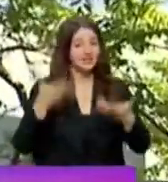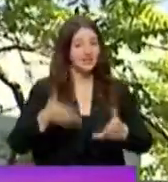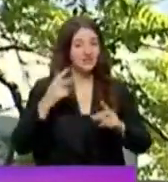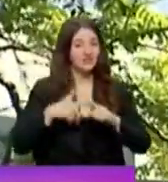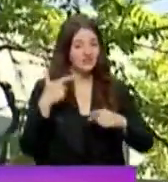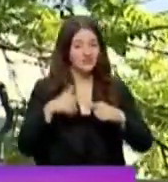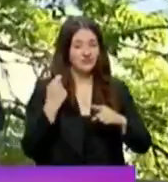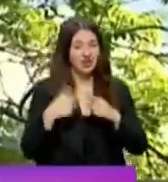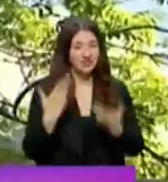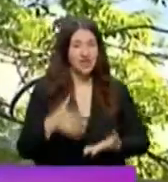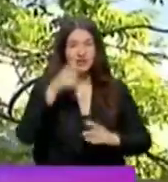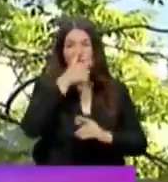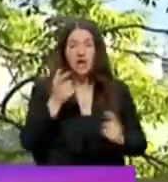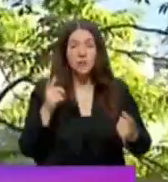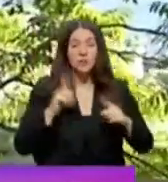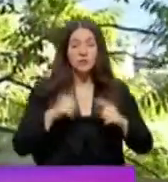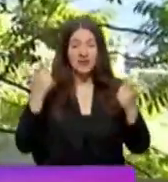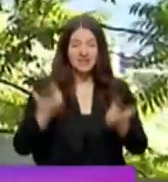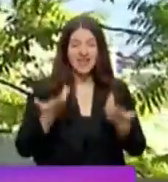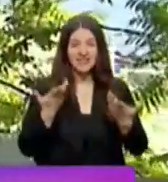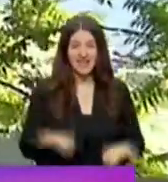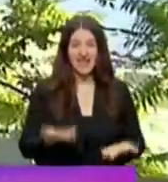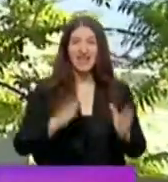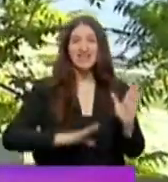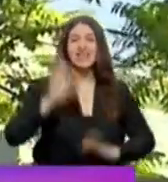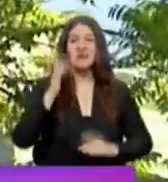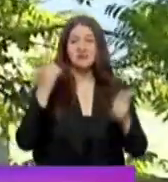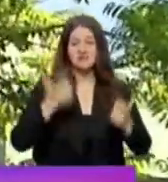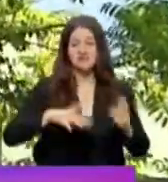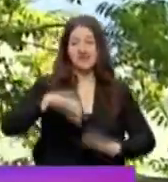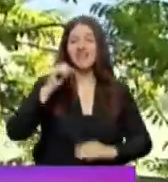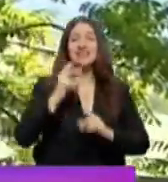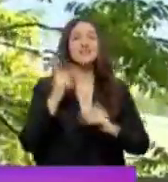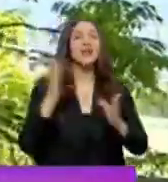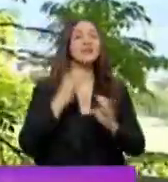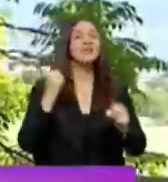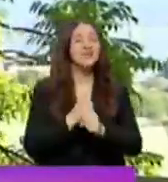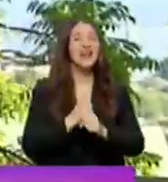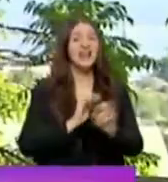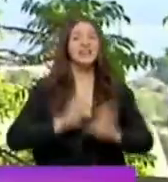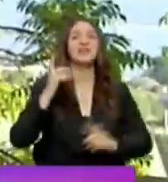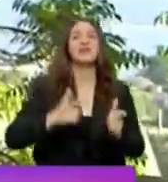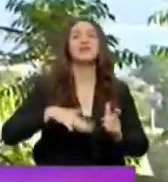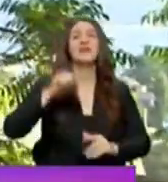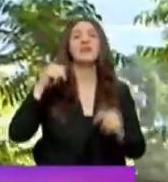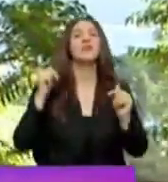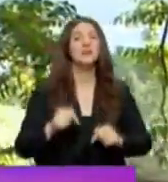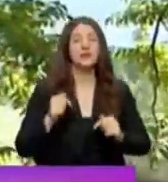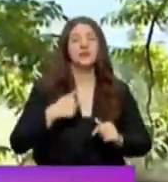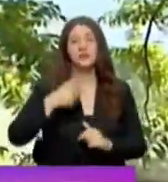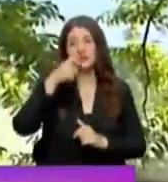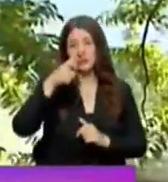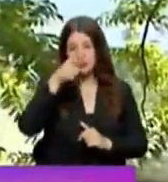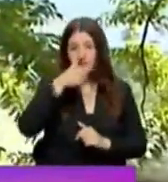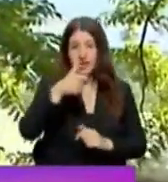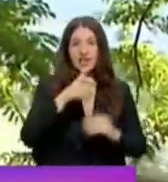Fox'ta, Türkiye'nin buluşma mekanında, Demokrasi Meydanı'nda, İsmail Küçükkaya ile Demokrasi Meydanı'nda bugün ülkenin